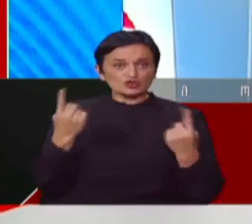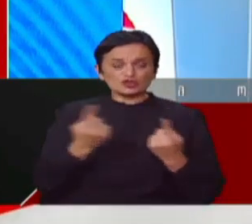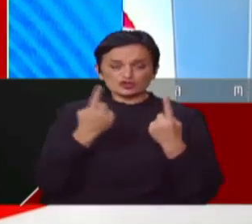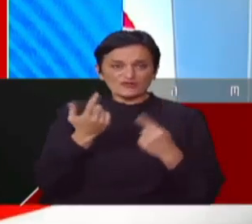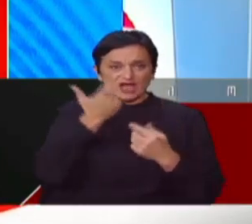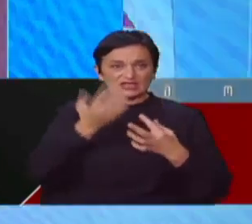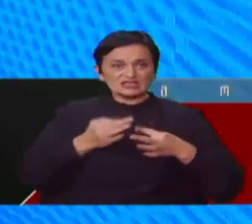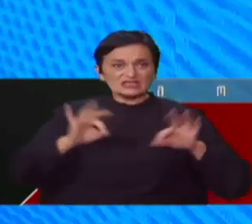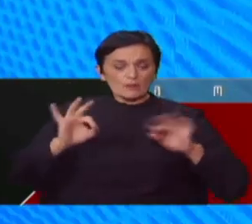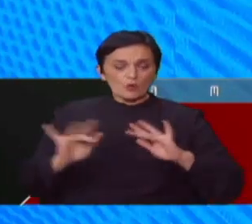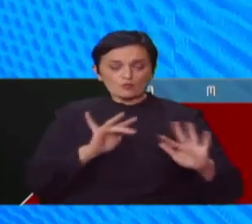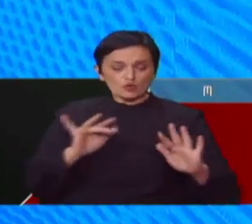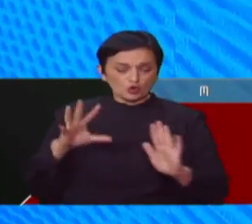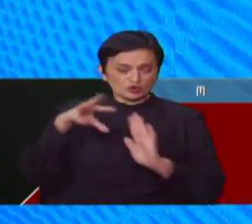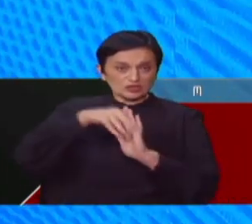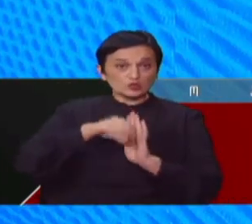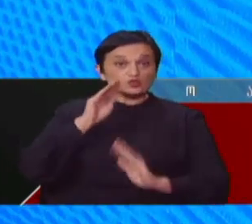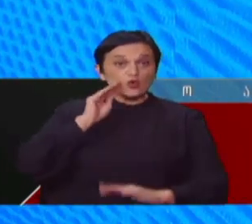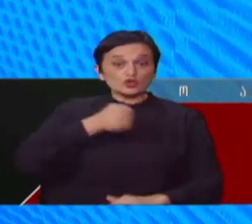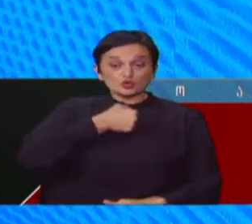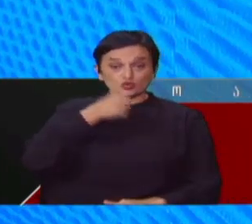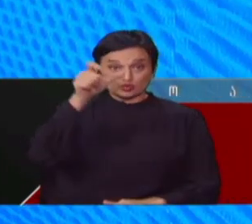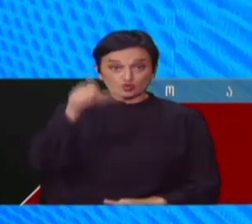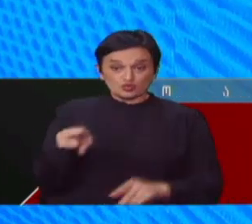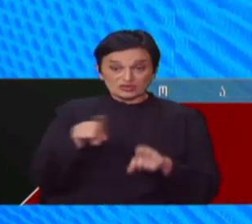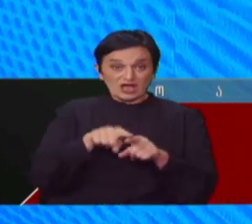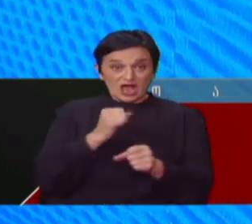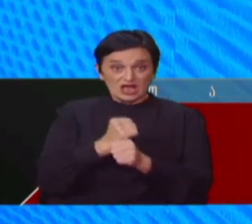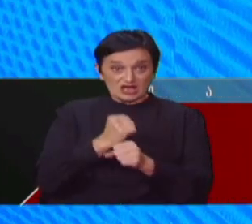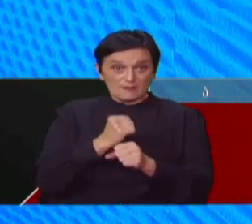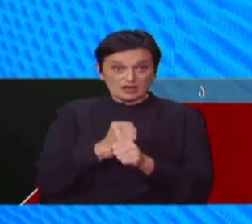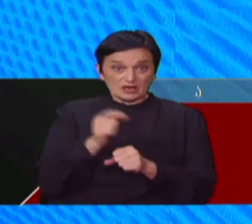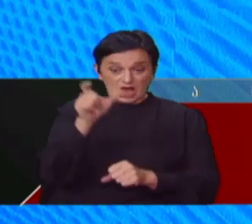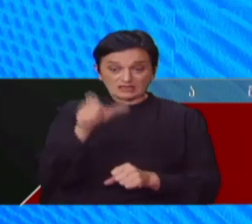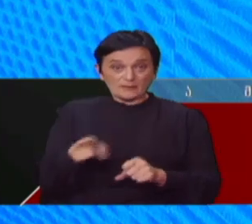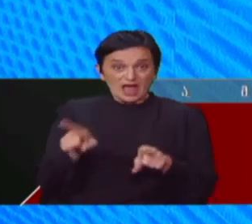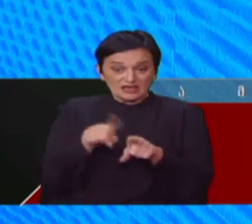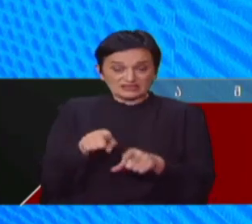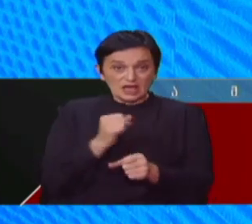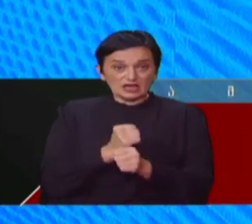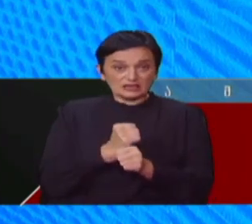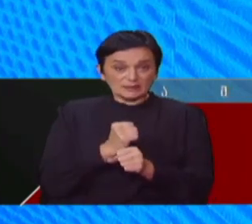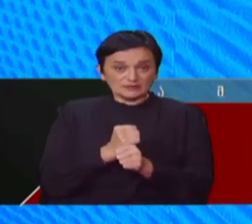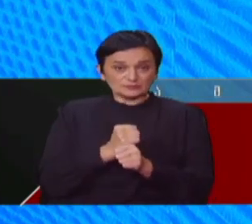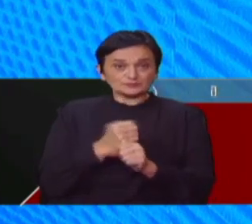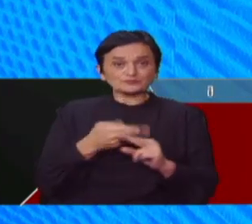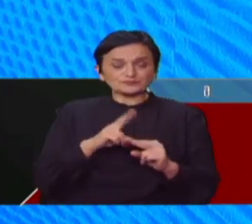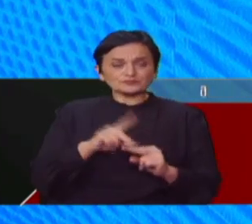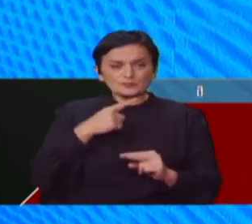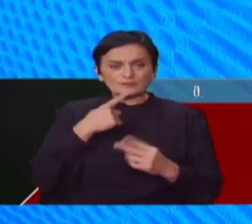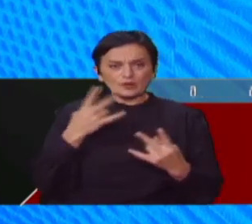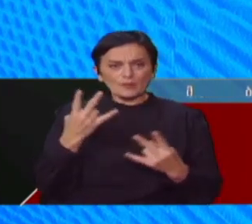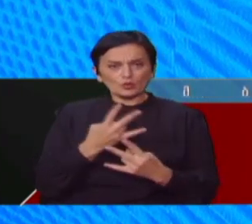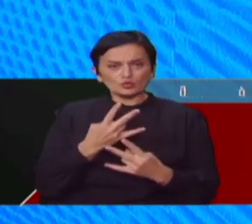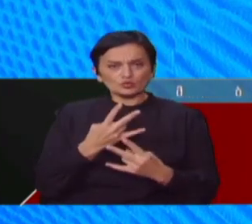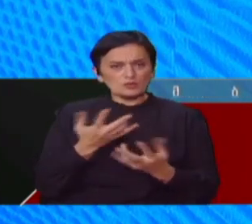დემოკრატიული პროცესის შემადგენელი ნაწილი, როდესაც ჟურნალისტი ამას კატრულობს, ჟურნალისტი საწოდებული, ასე ვთქვათ, ადამიანი კატრულობს ასეთ რამეს, ეს რა თქმა უნდა